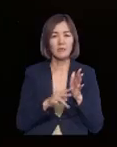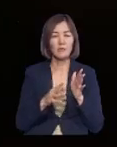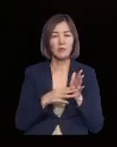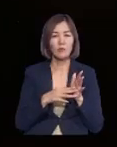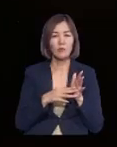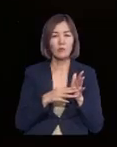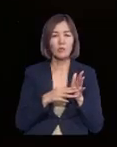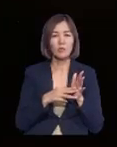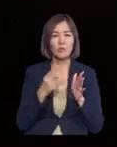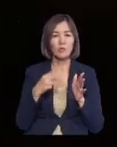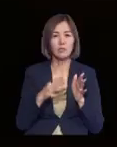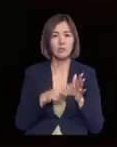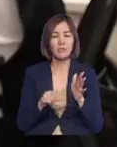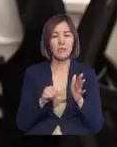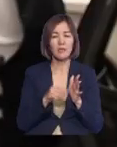8-72-72-79-20-86 екенін еске саламыз.